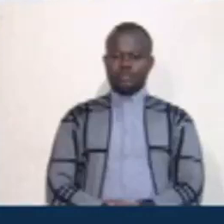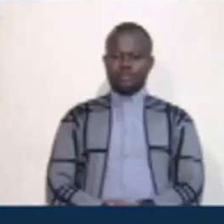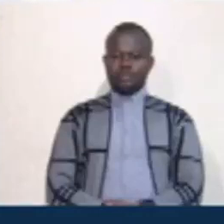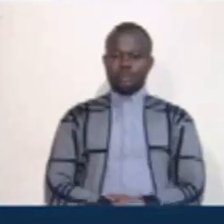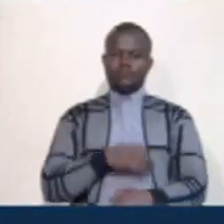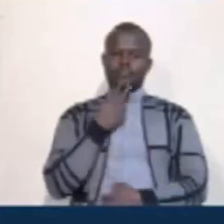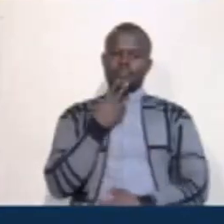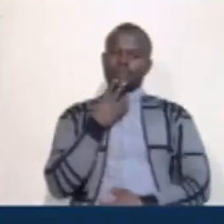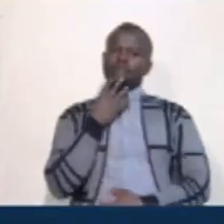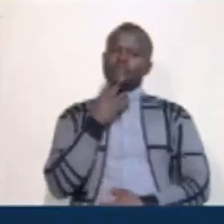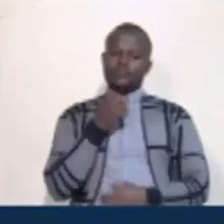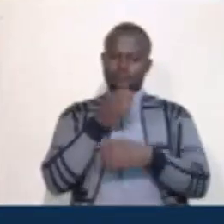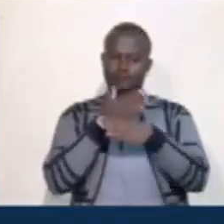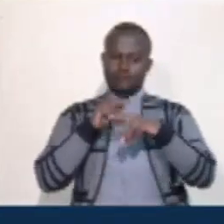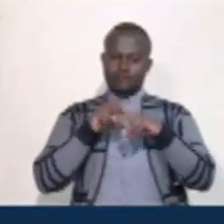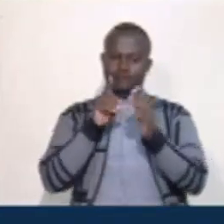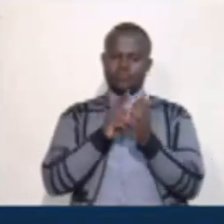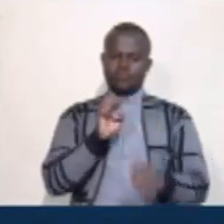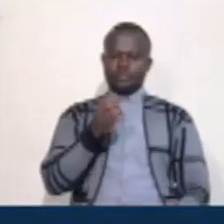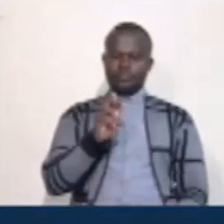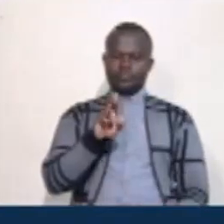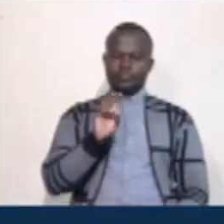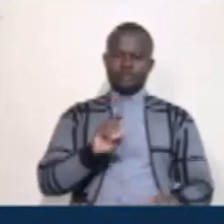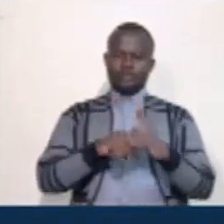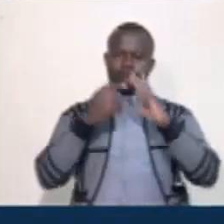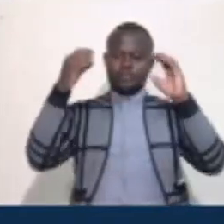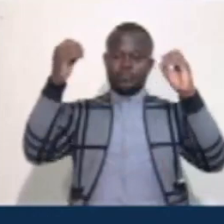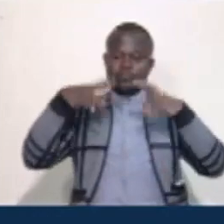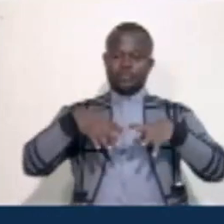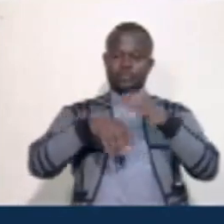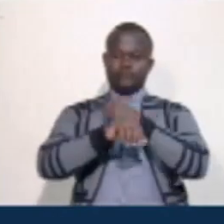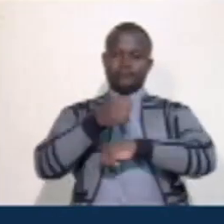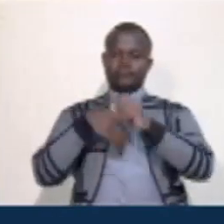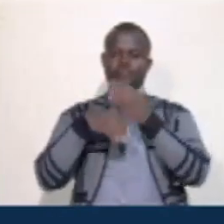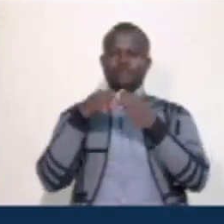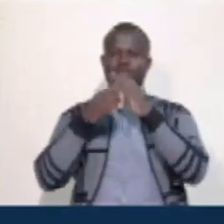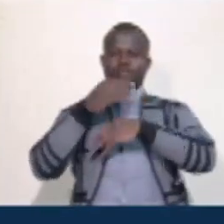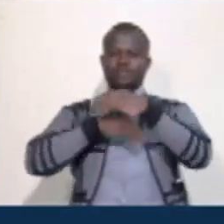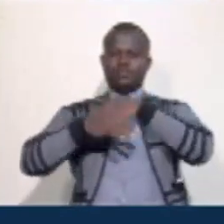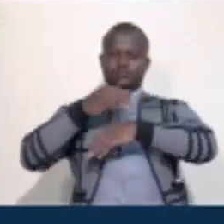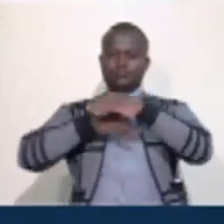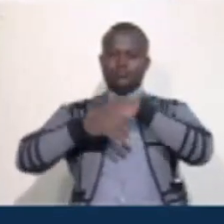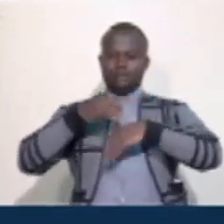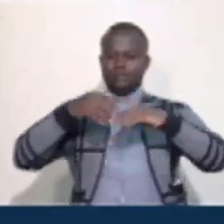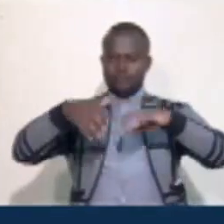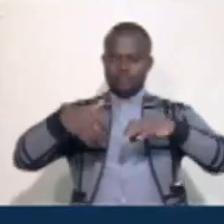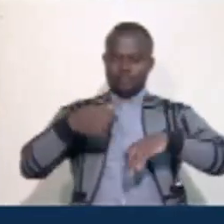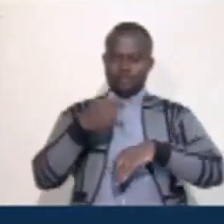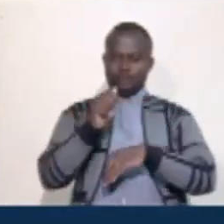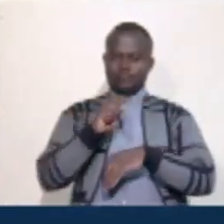Kuri uyu wa kane nibwo Minisitiri w'Intebe Dr. Edouard Ngirente yatangije ku mugaragaro imirimo yo kubaka uruganda ruzacukura gazi mu kiyaga cya